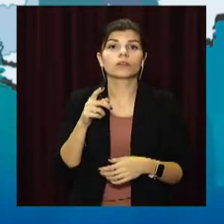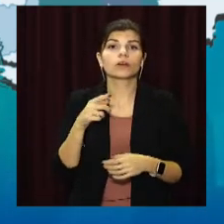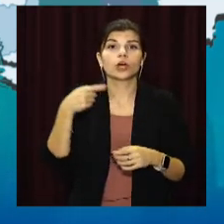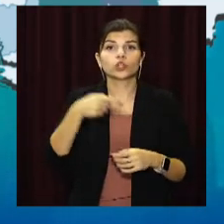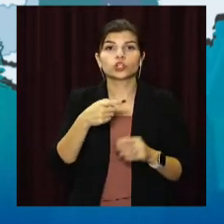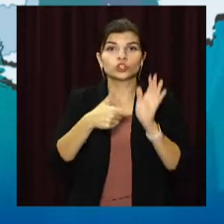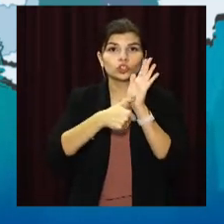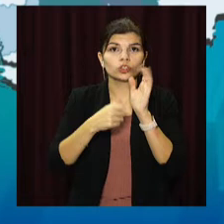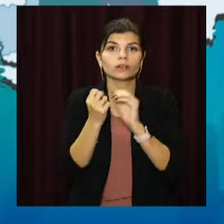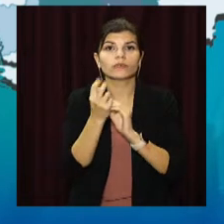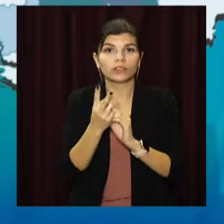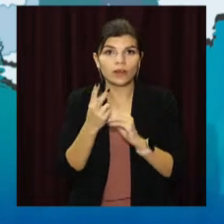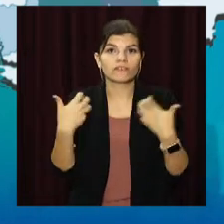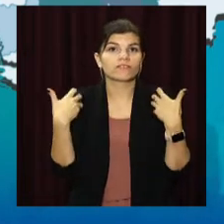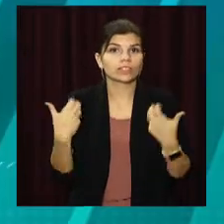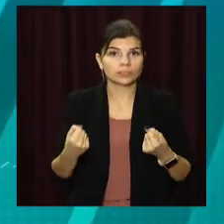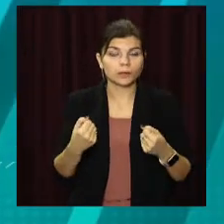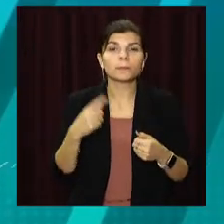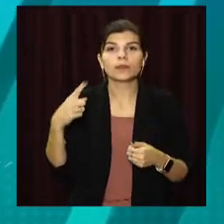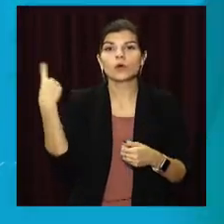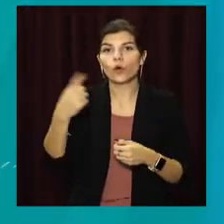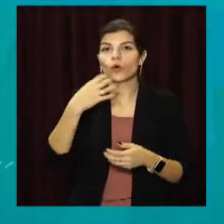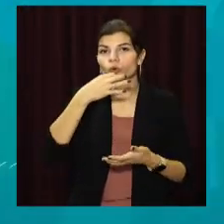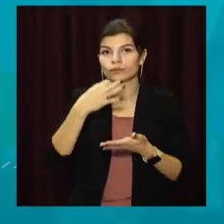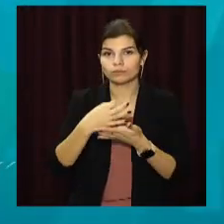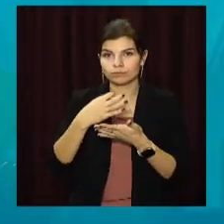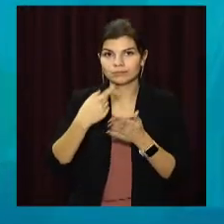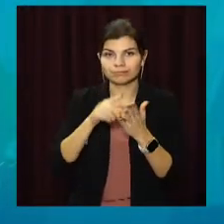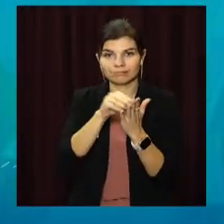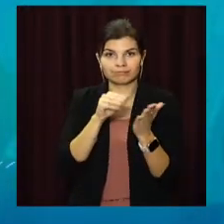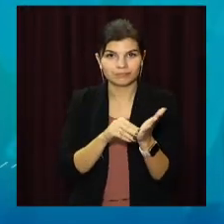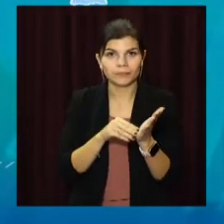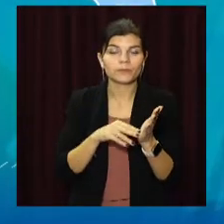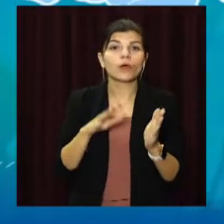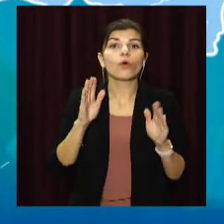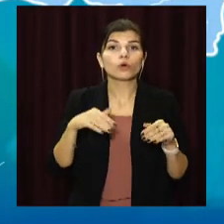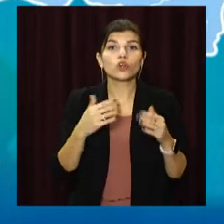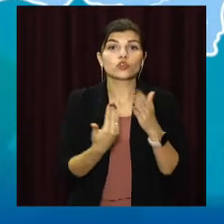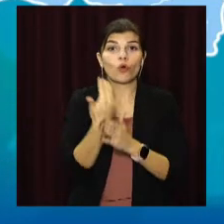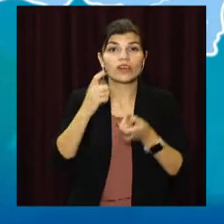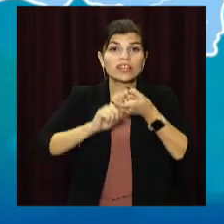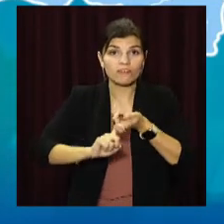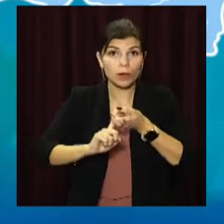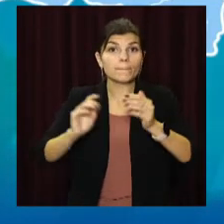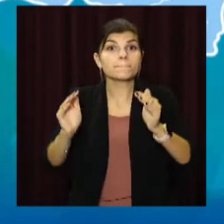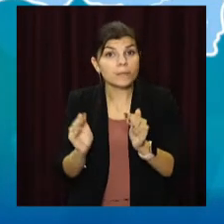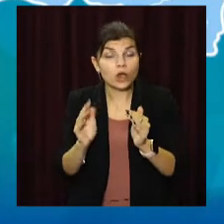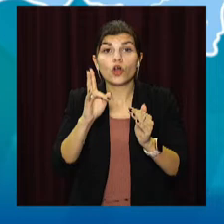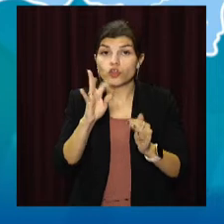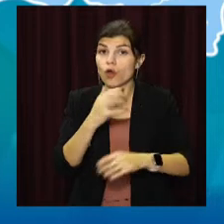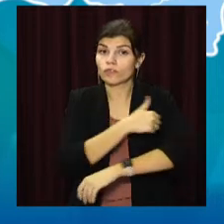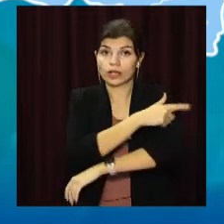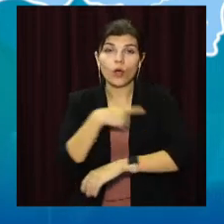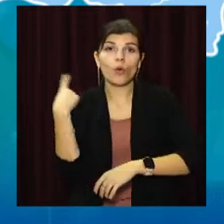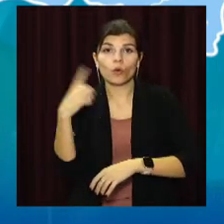– 1612 людей, повідомили в обласному департаменті охорони здоров'я. Хоча нових інфікованих менше, проте в